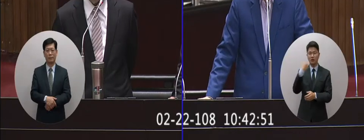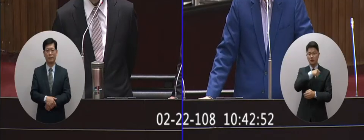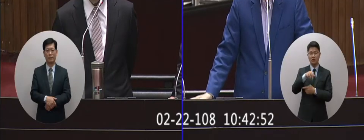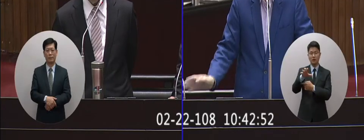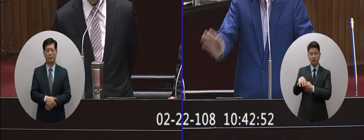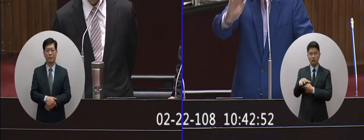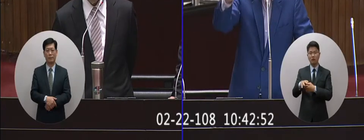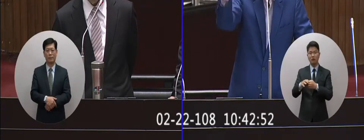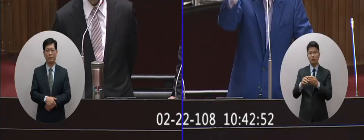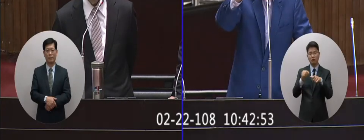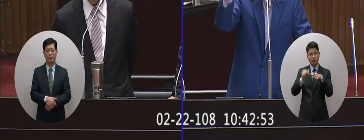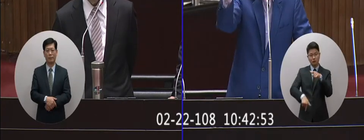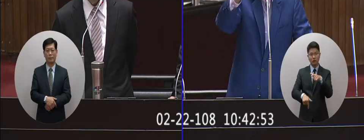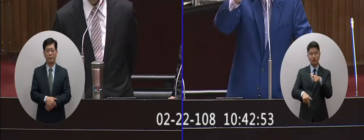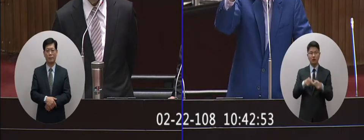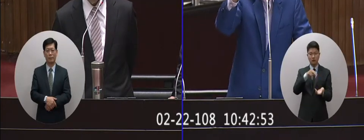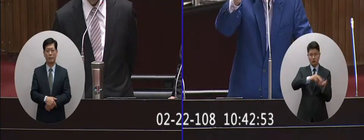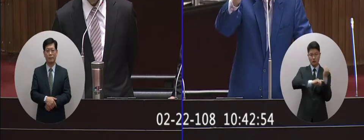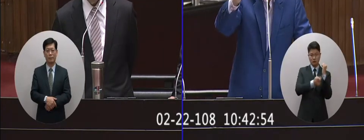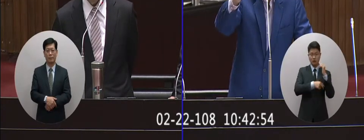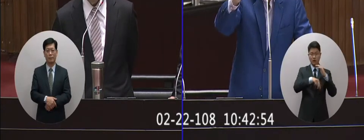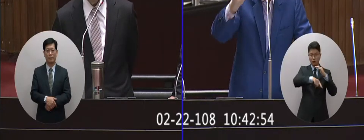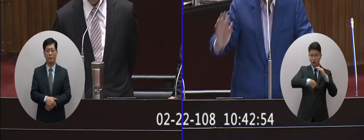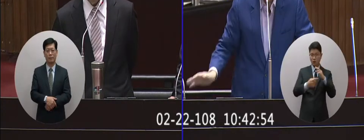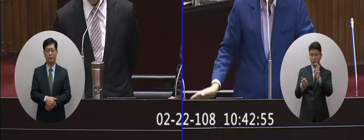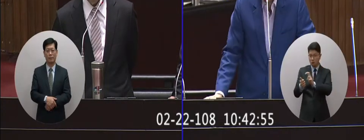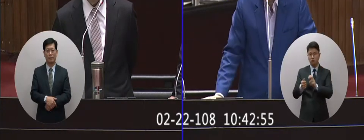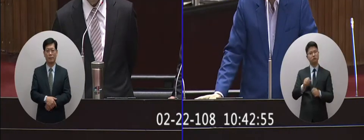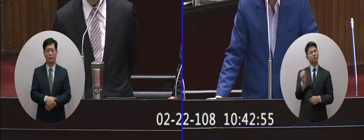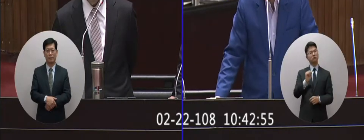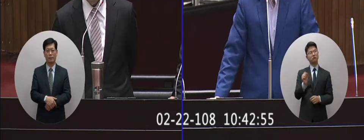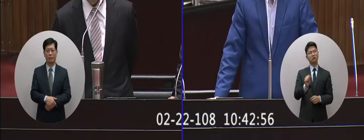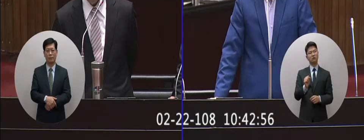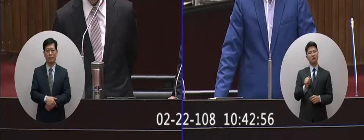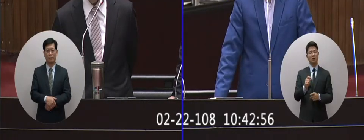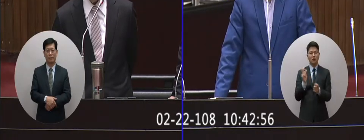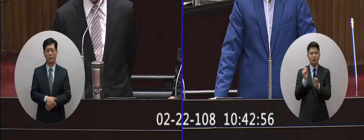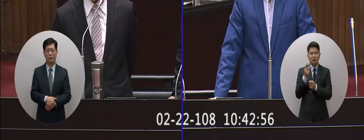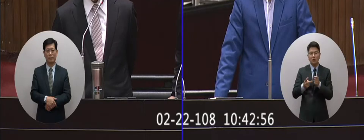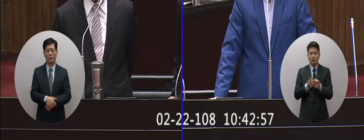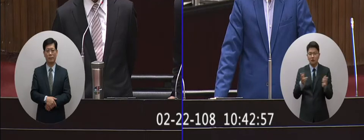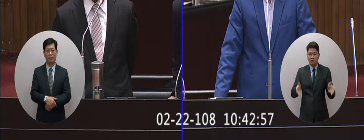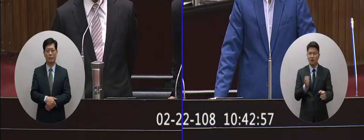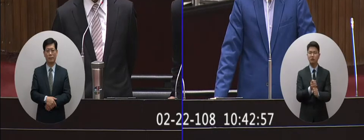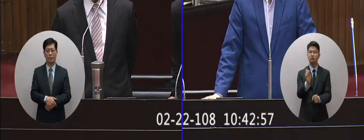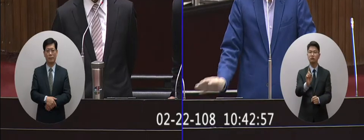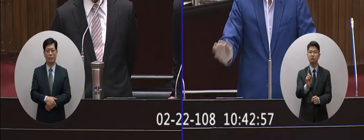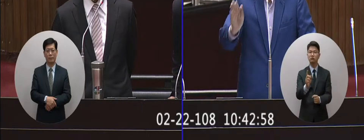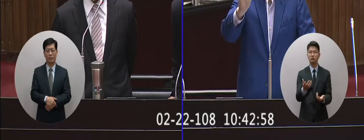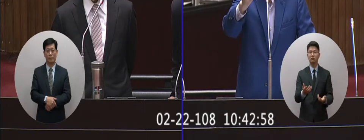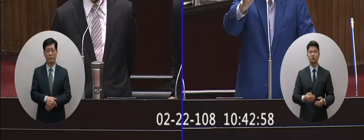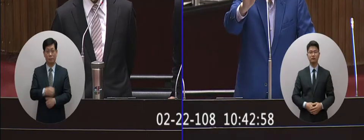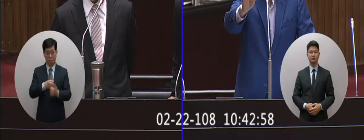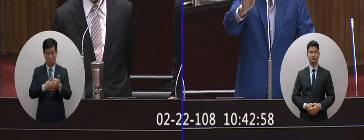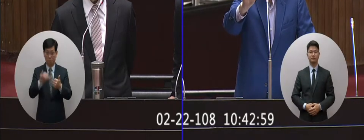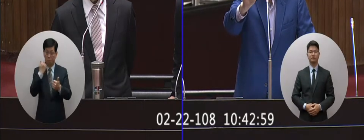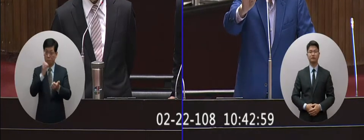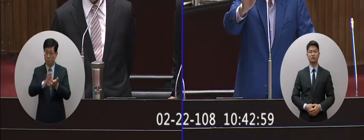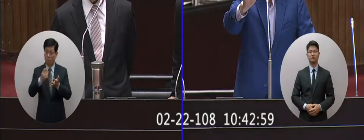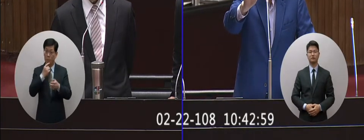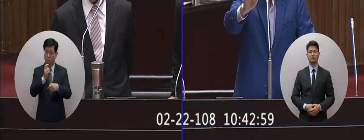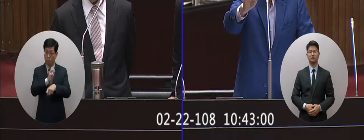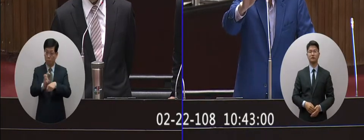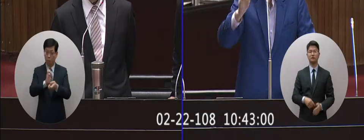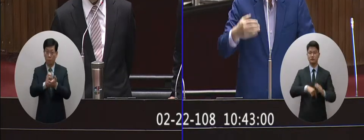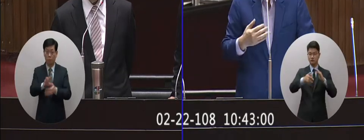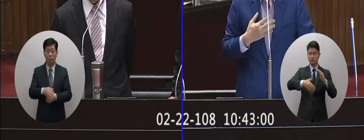发，也不受立法院的监督。那这两年做了一些什么事？ 委员，我可不可以用30秒跟